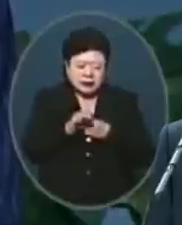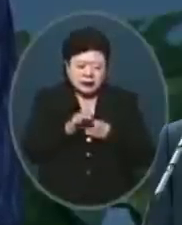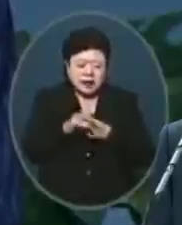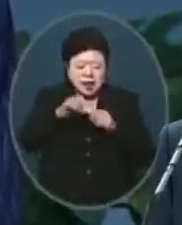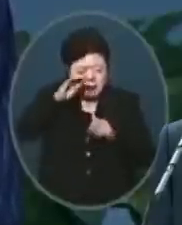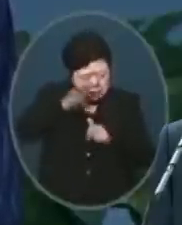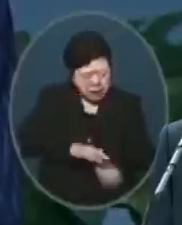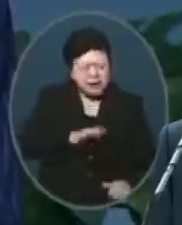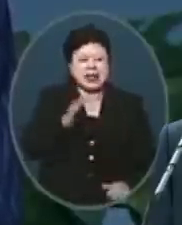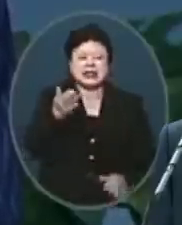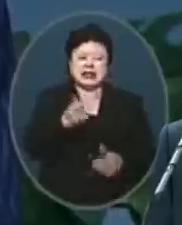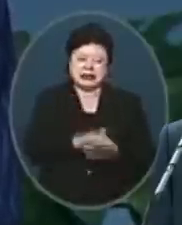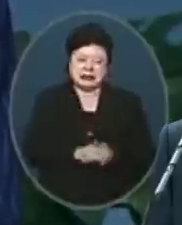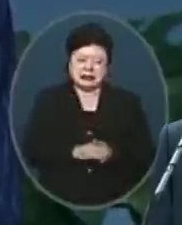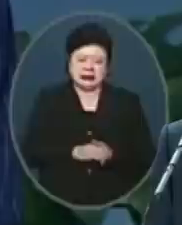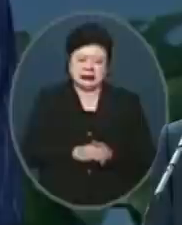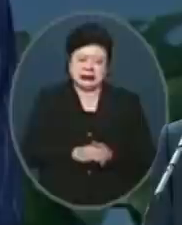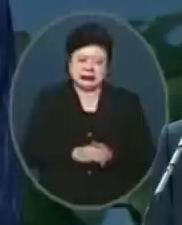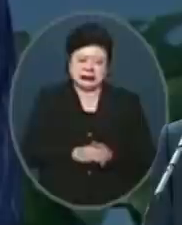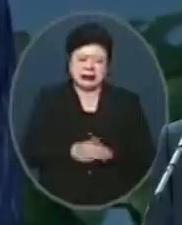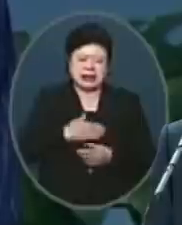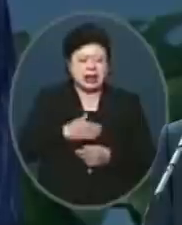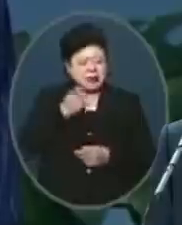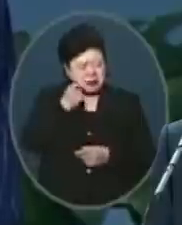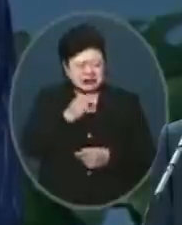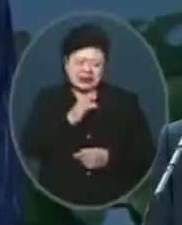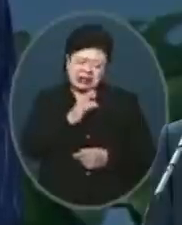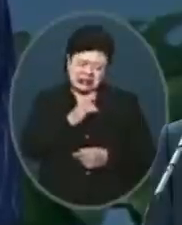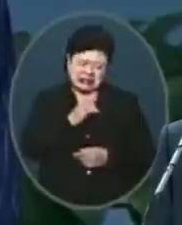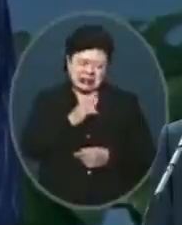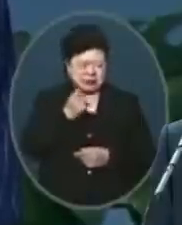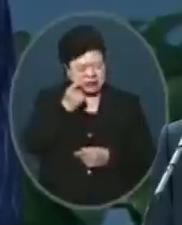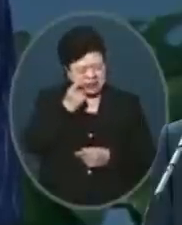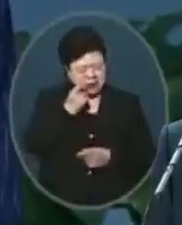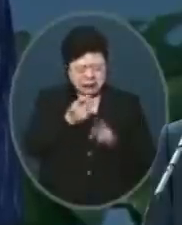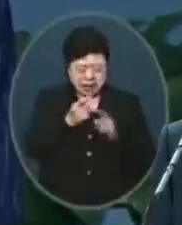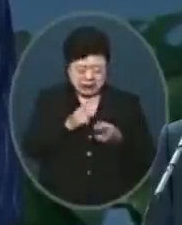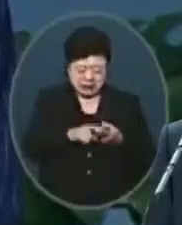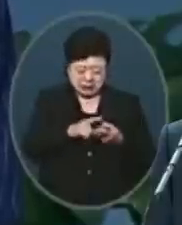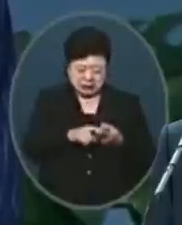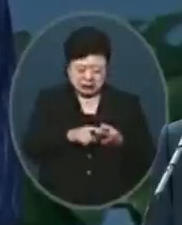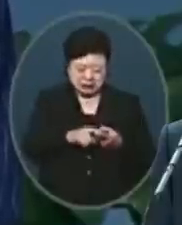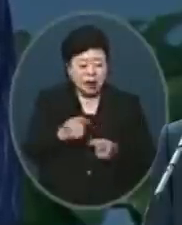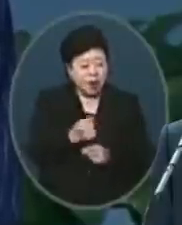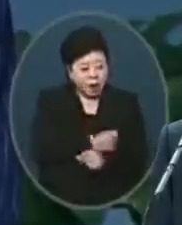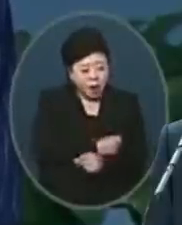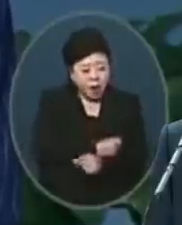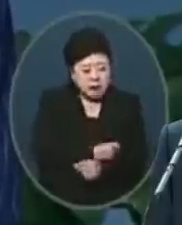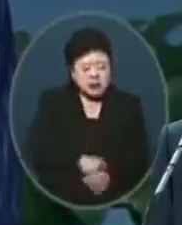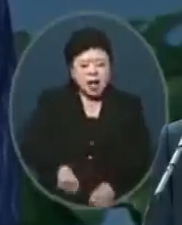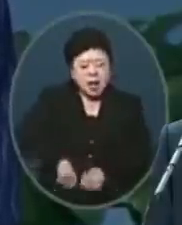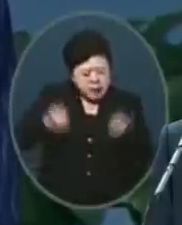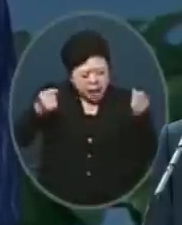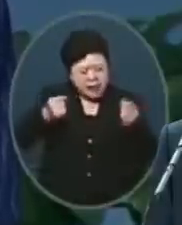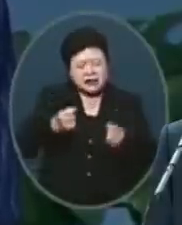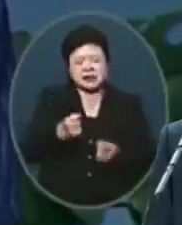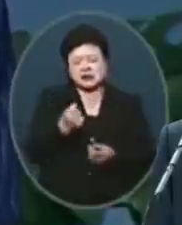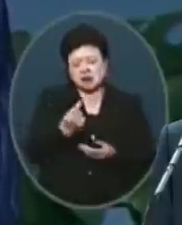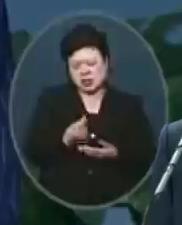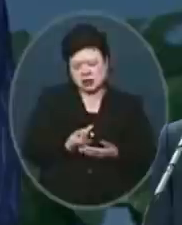패배하고 맙니다. 나는 못한다, 안 된다, 할 수 없다. 그 말은 엄청난 파괴를 가져오게 하는